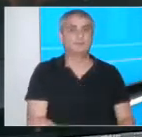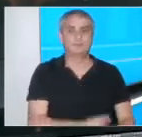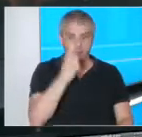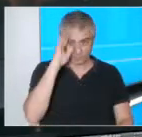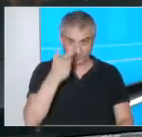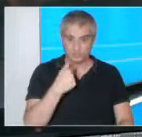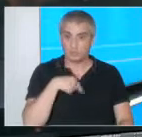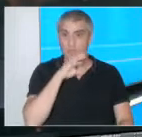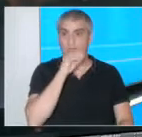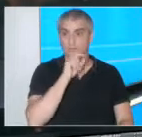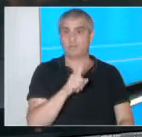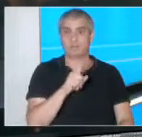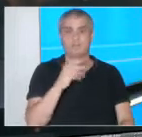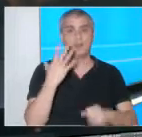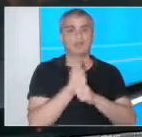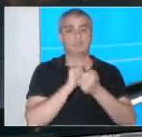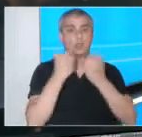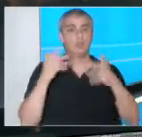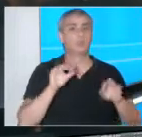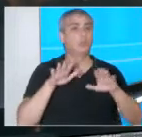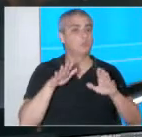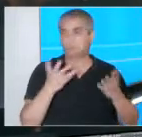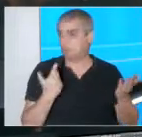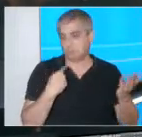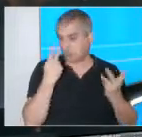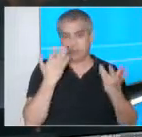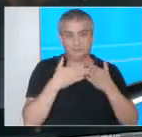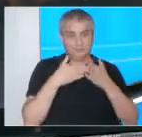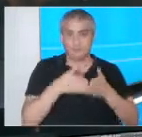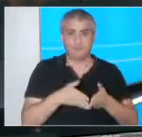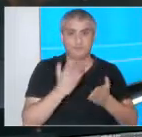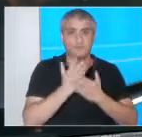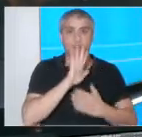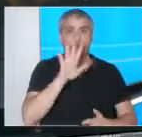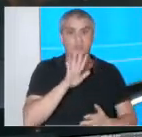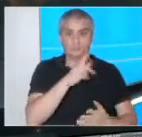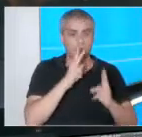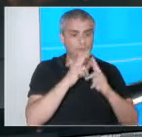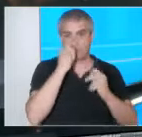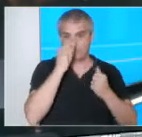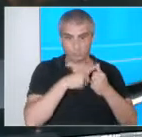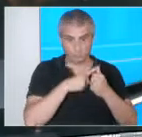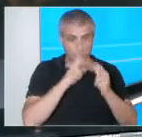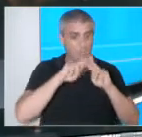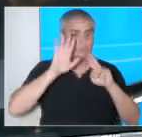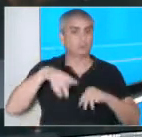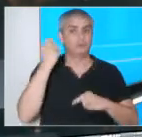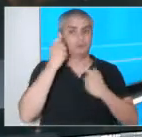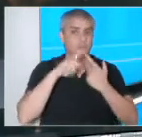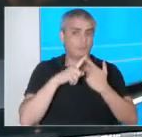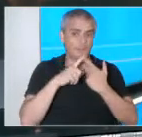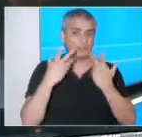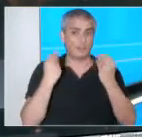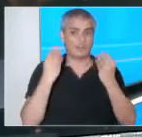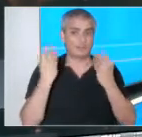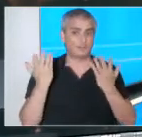יודע מה, כשאנחנו מדברים על הצלחה או כישלון של הממשלה, אני לא רואה שהספינה כל כך טובה. את חמש שעות של פגישה עם פוטין, להישאר שם לשבת, אני מניח שיהיו